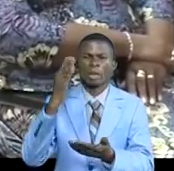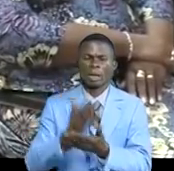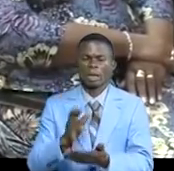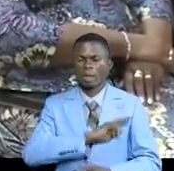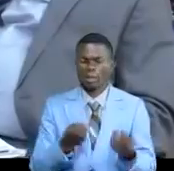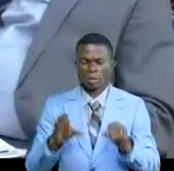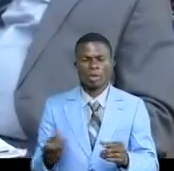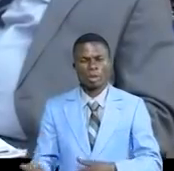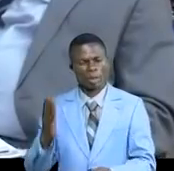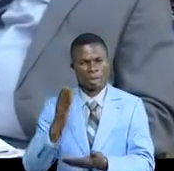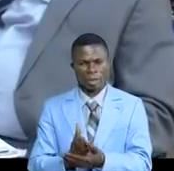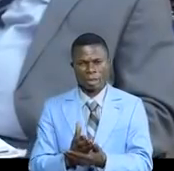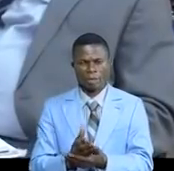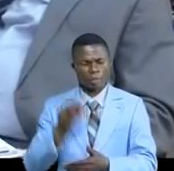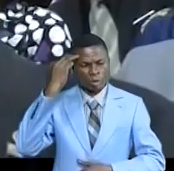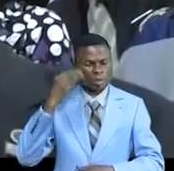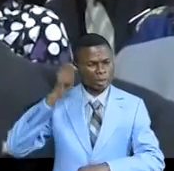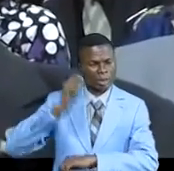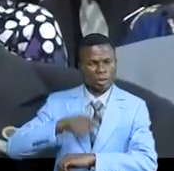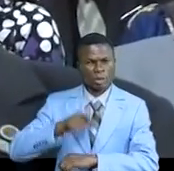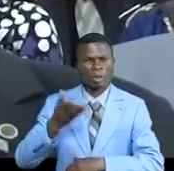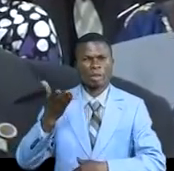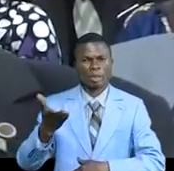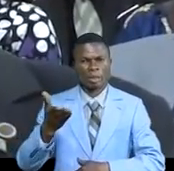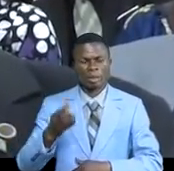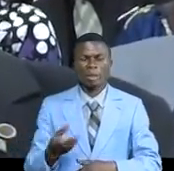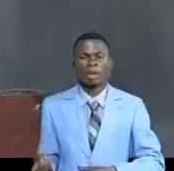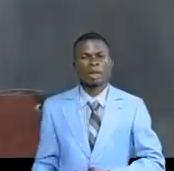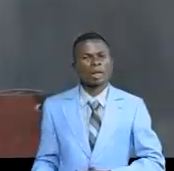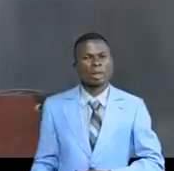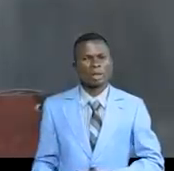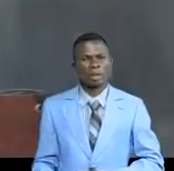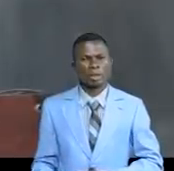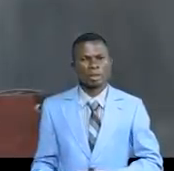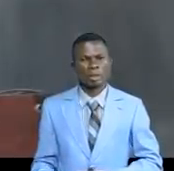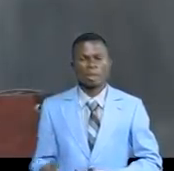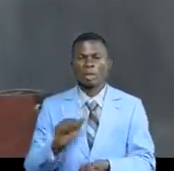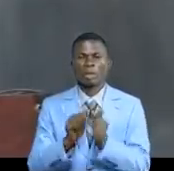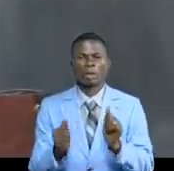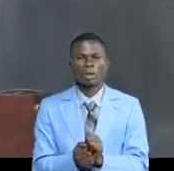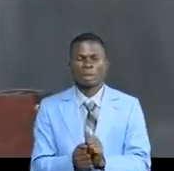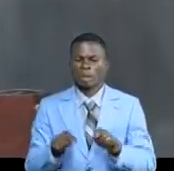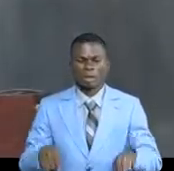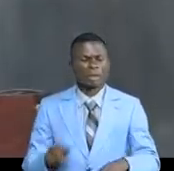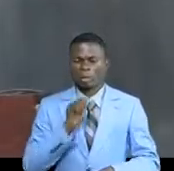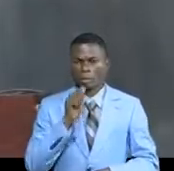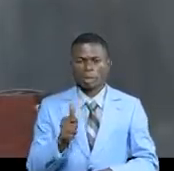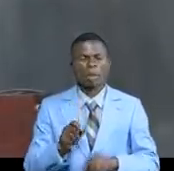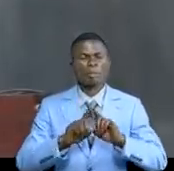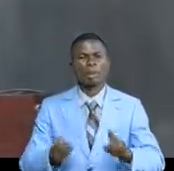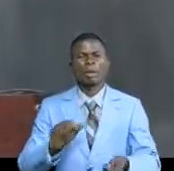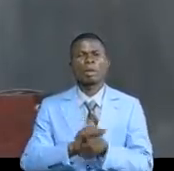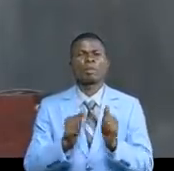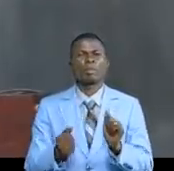a fait entendre la ministre de la Justice, Rosemut Tombo. La corruption n'est plus une affaire locale, mais